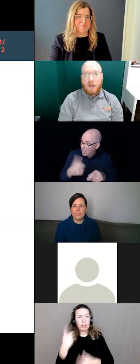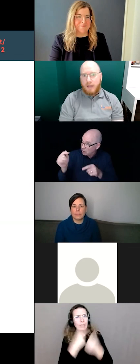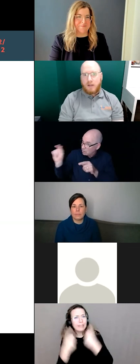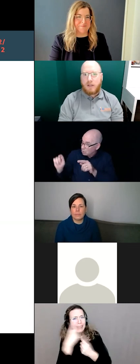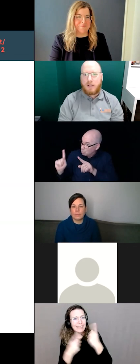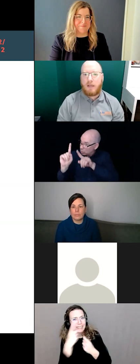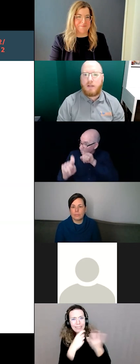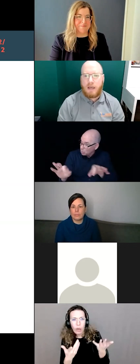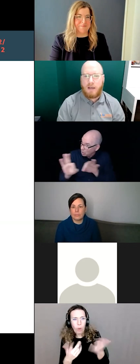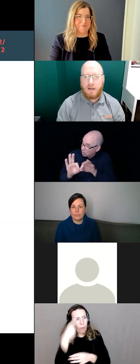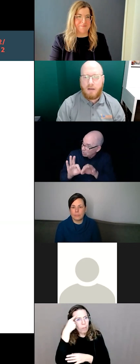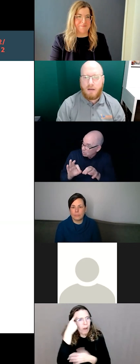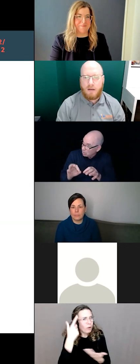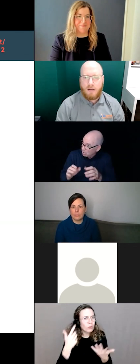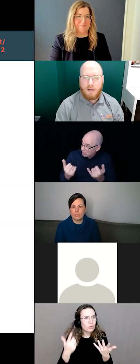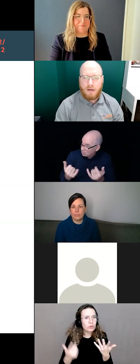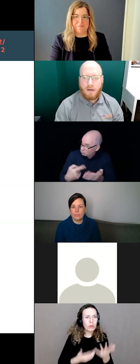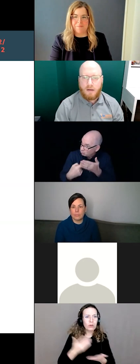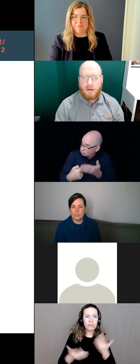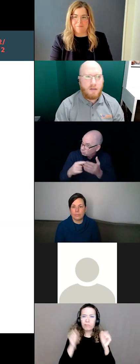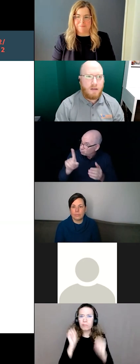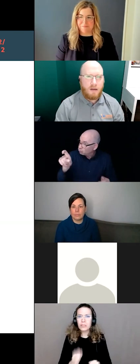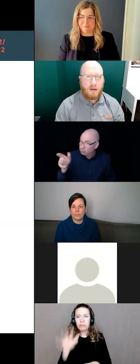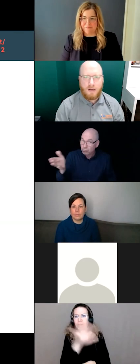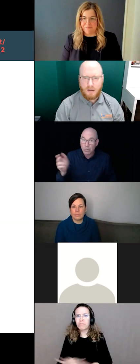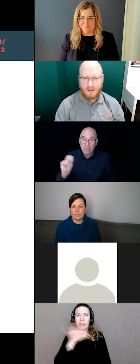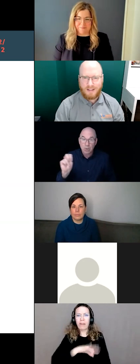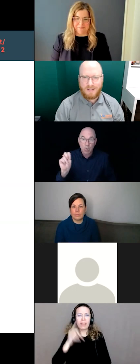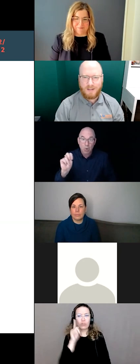pourraient bénéficier tout le monde.